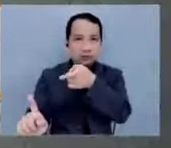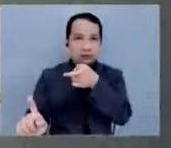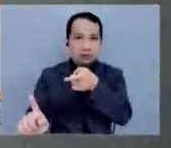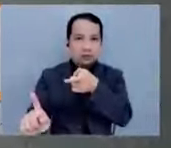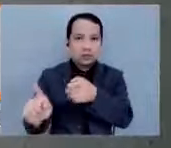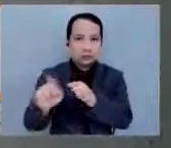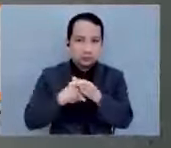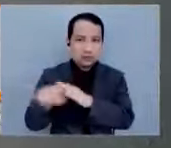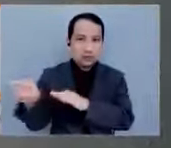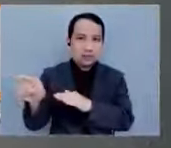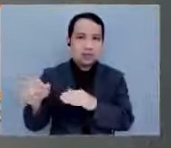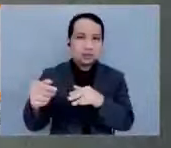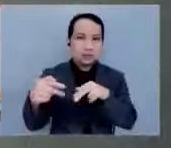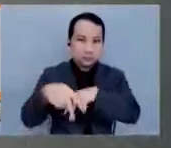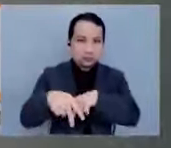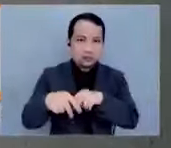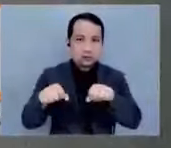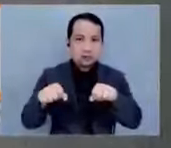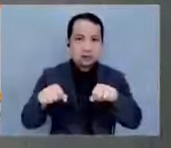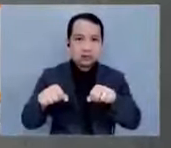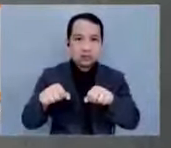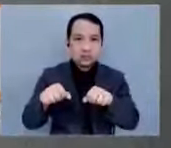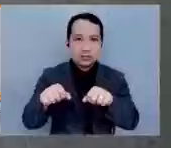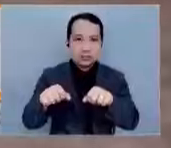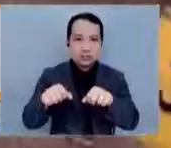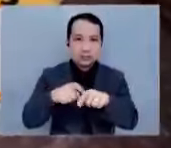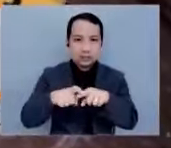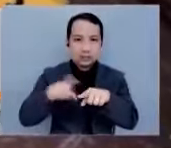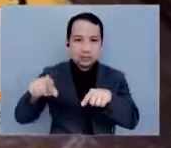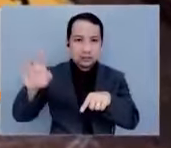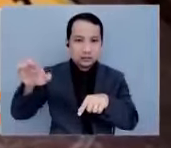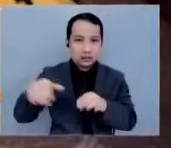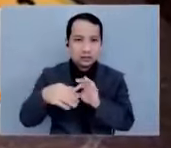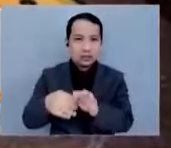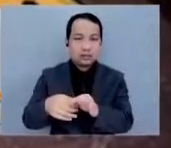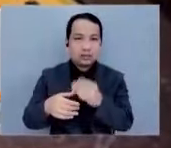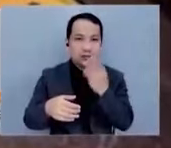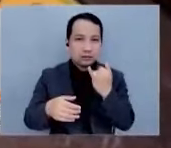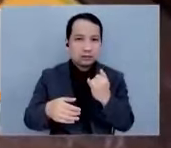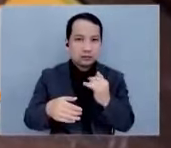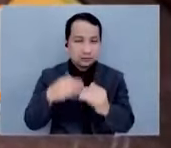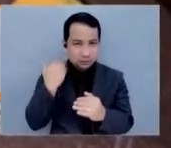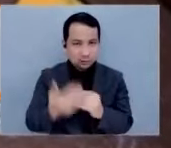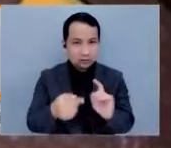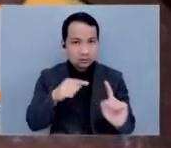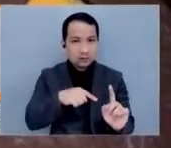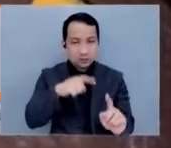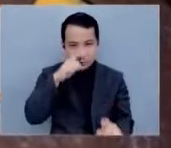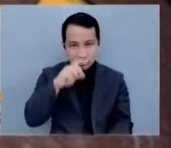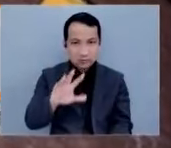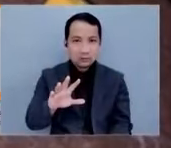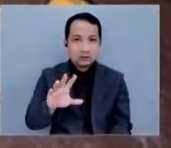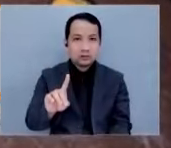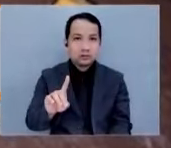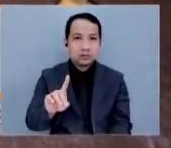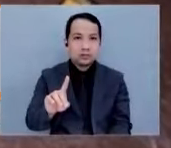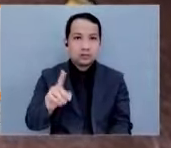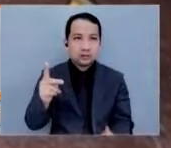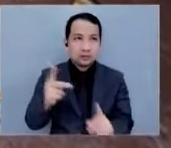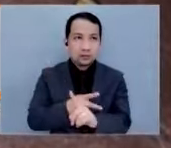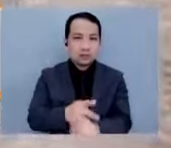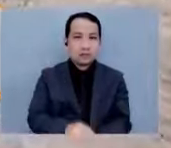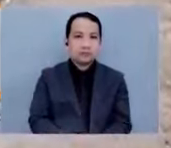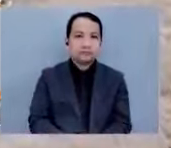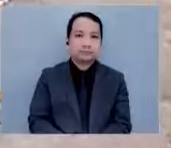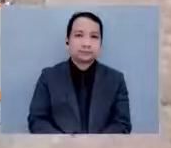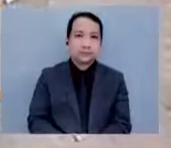ang suspect na sumakay sa isang e-bike na pinara lamang sa lugar. Habang dead on the spot ang 51 anyos na biktima. Sa bahaging